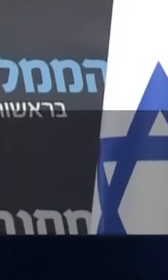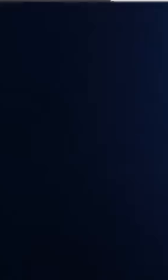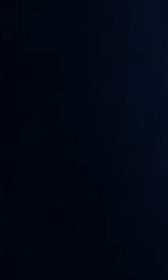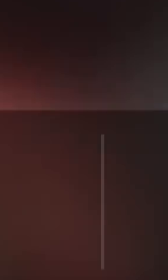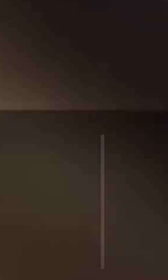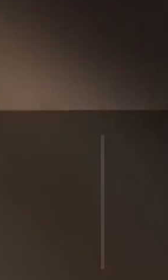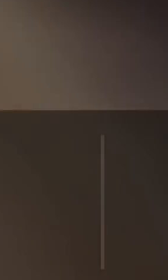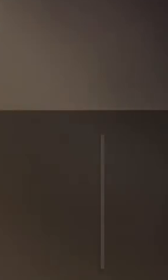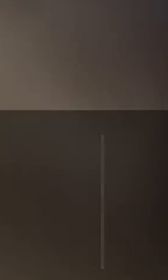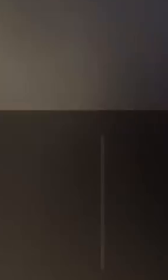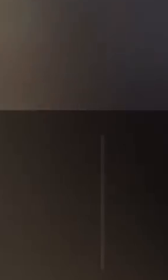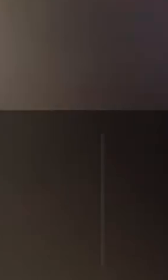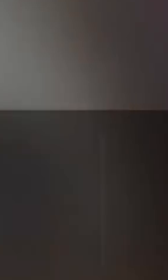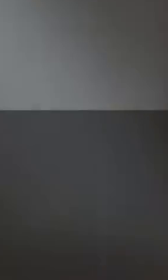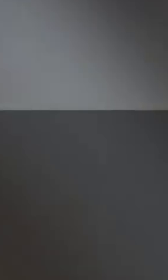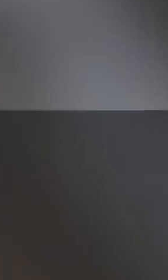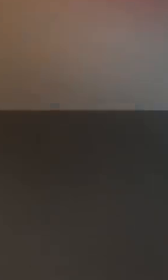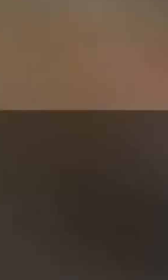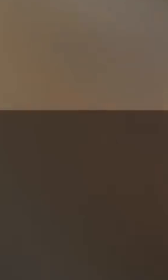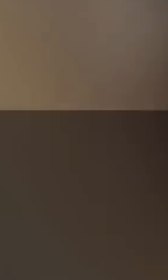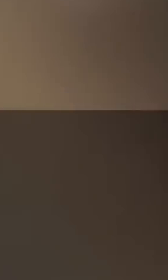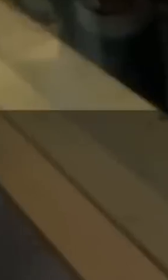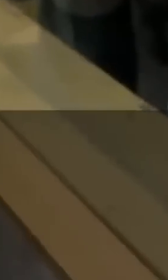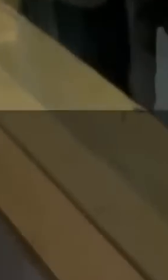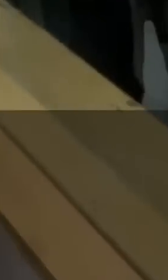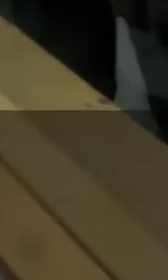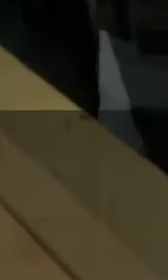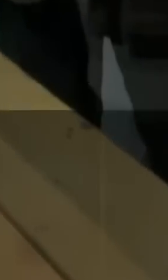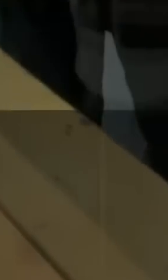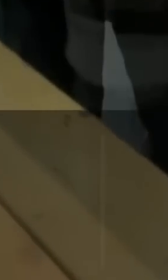מוגבל. מכת האלימות בחברה הערבית.